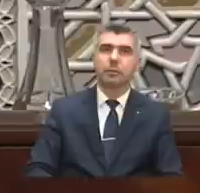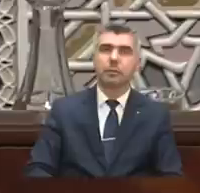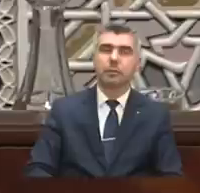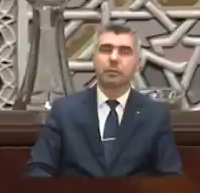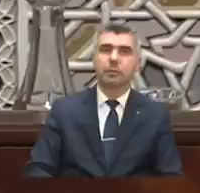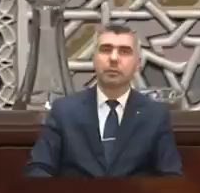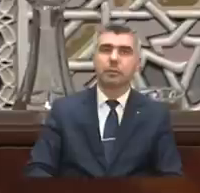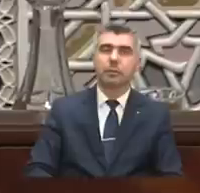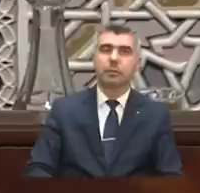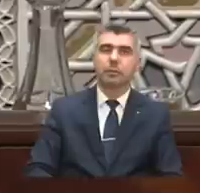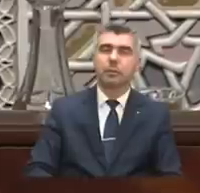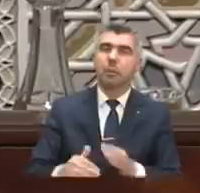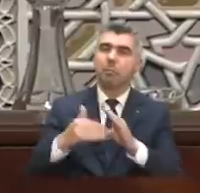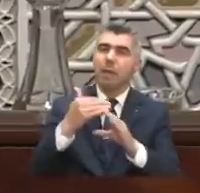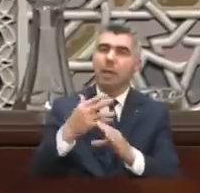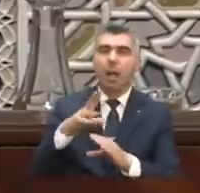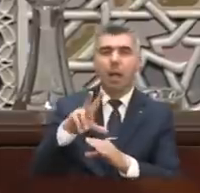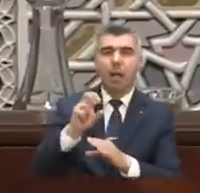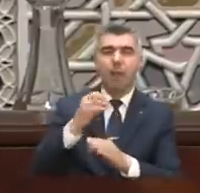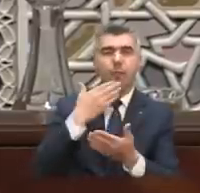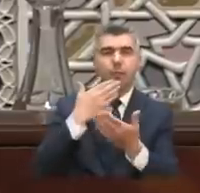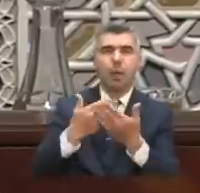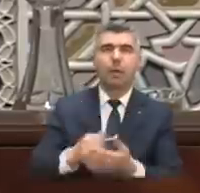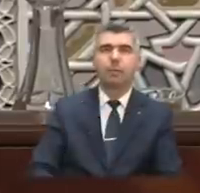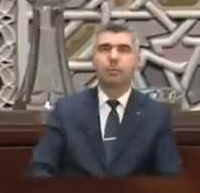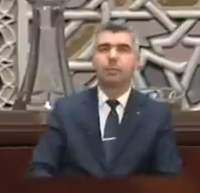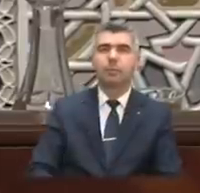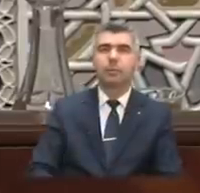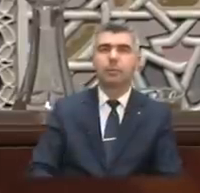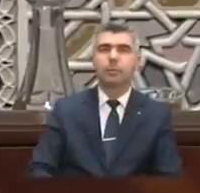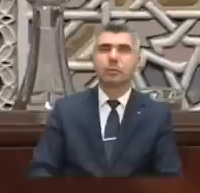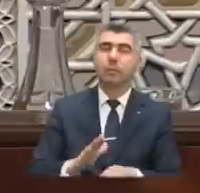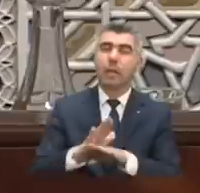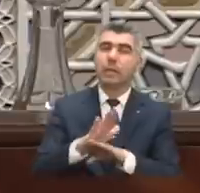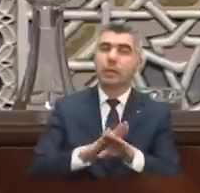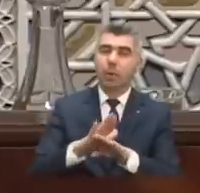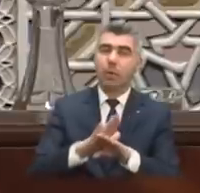صافي ميساج وصل، رساله وصلت. شكرا. الى سمحتوا